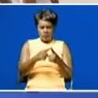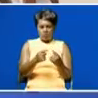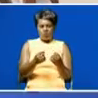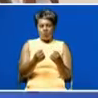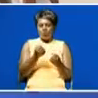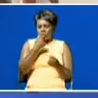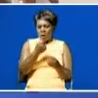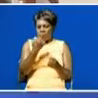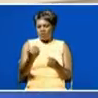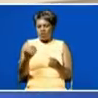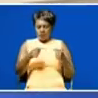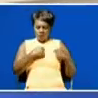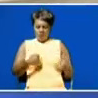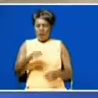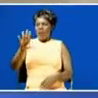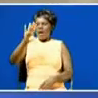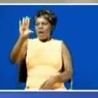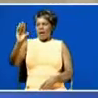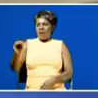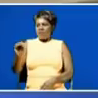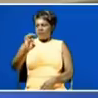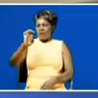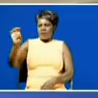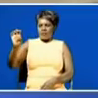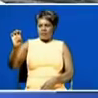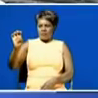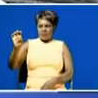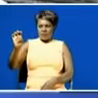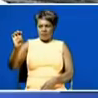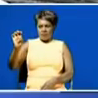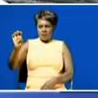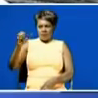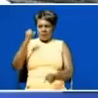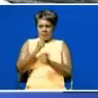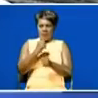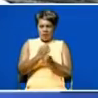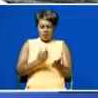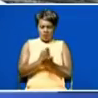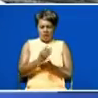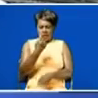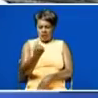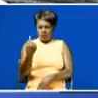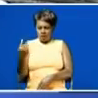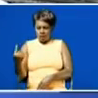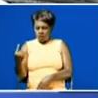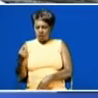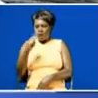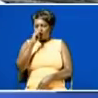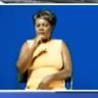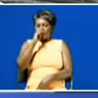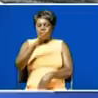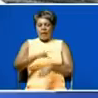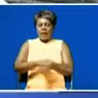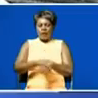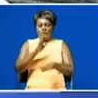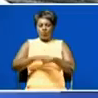matatizo ya moyo kutoka kote Afrika Mashariki. Na nia yetu ni kwamba kuhakikisha kila Mtanzania anapata huduma bora ya